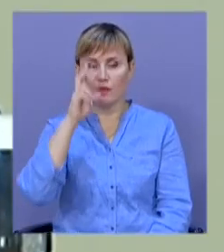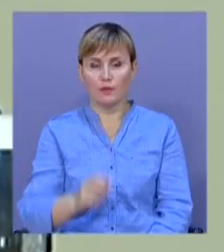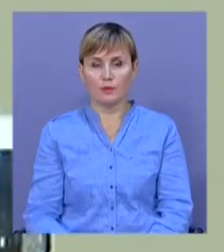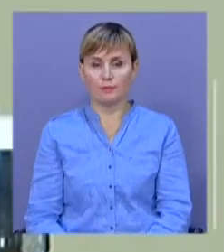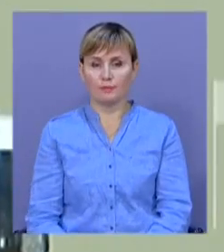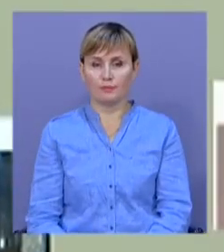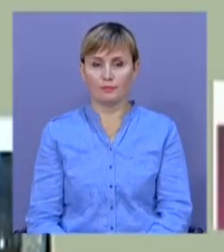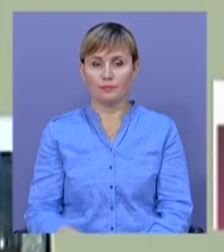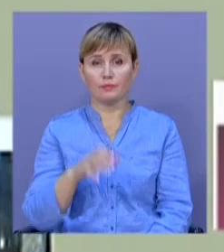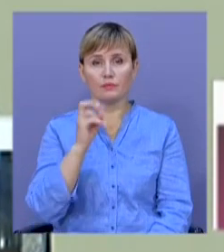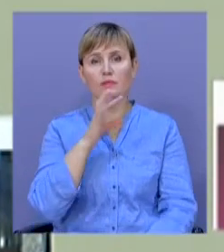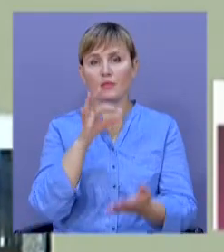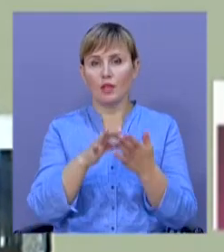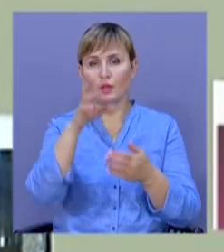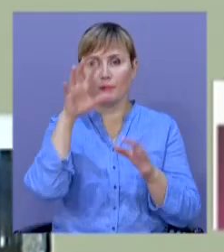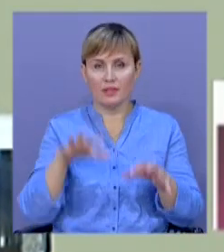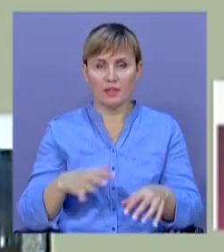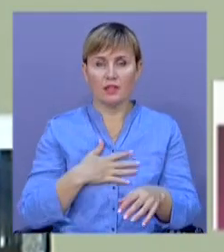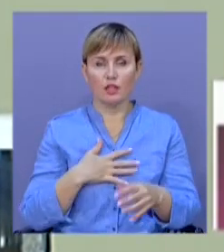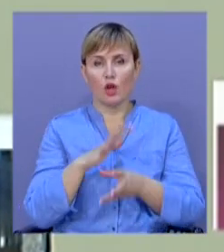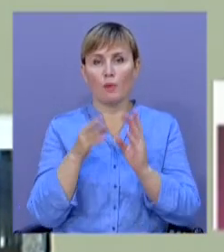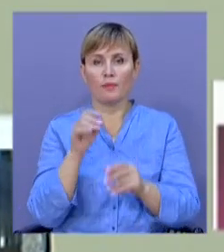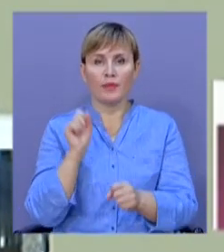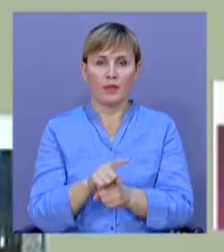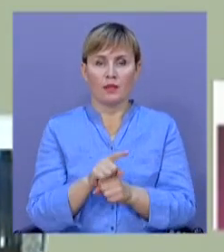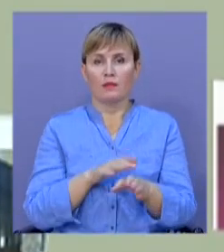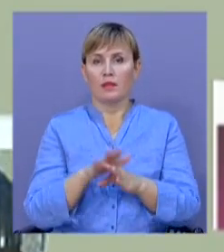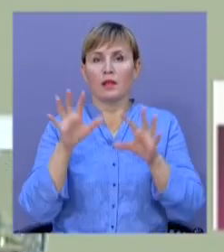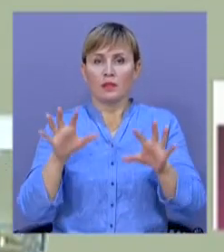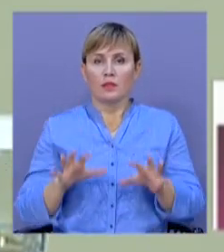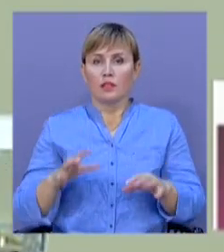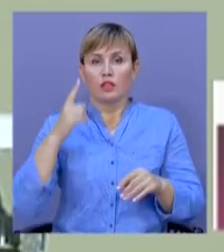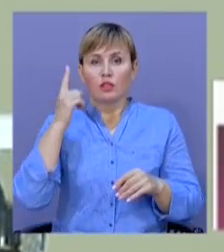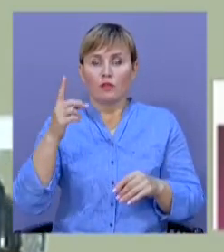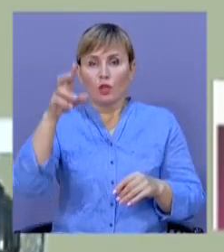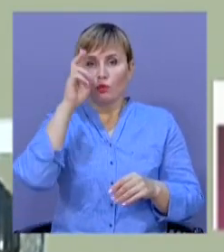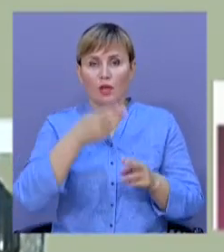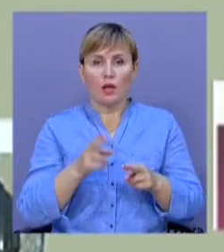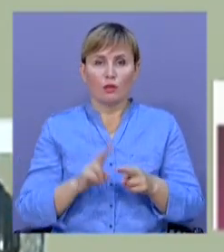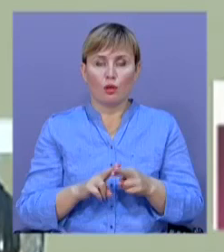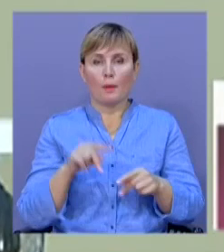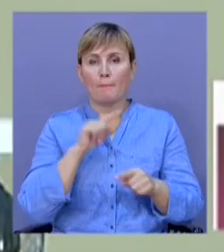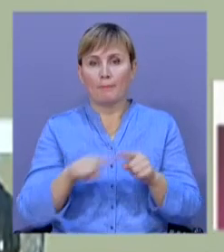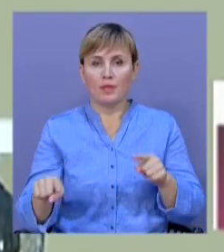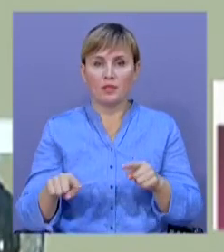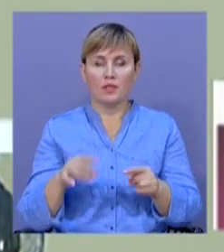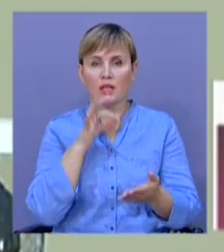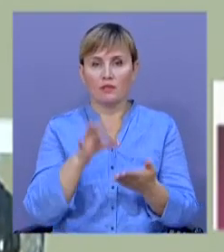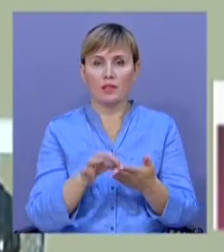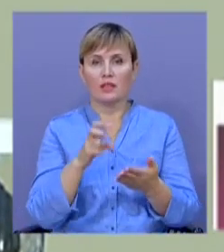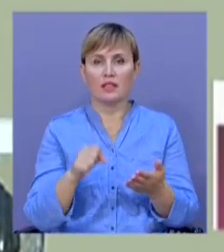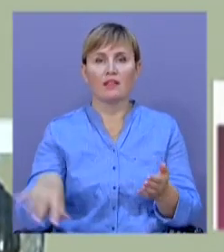отметил президент, наша общая задача – воплотить в жизнь концепцию слышащего государства, которое оперативно и эффективно реагирует на